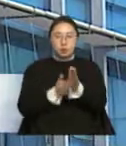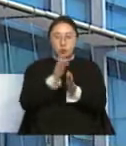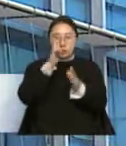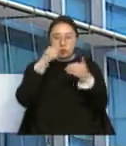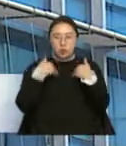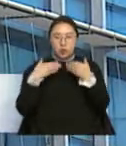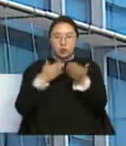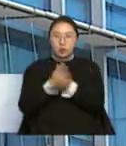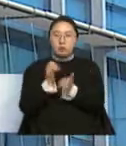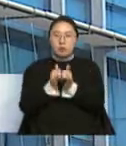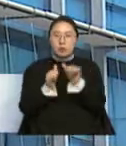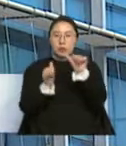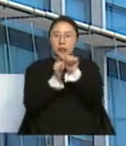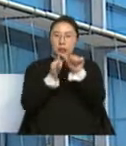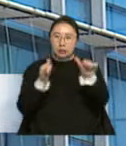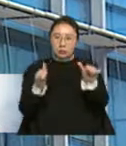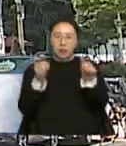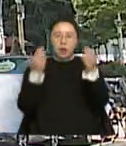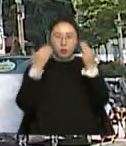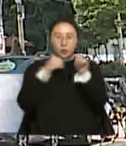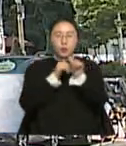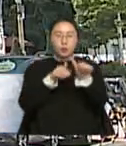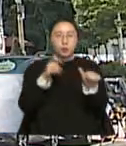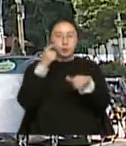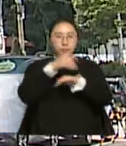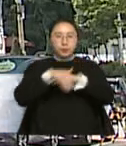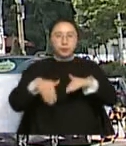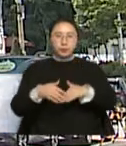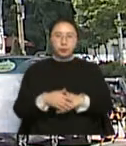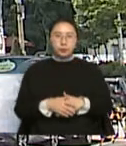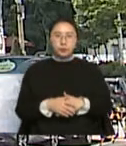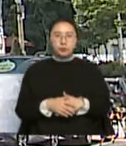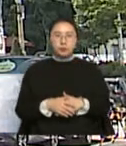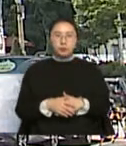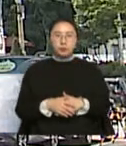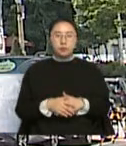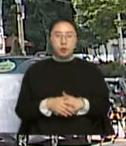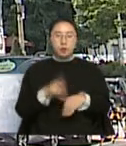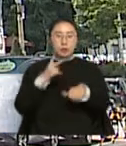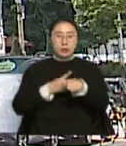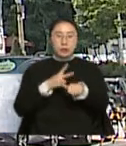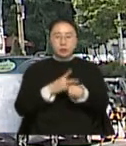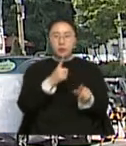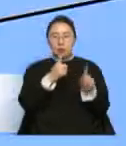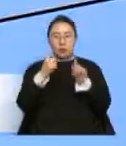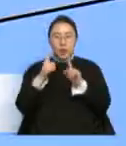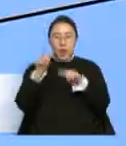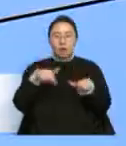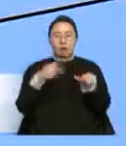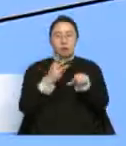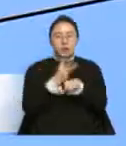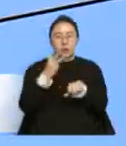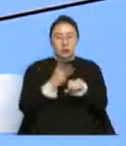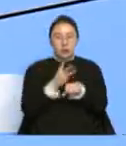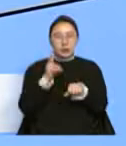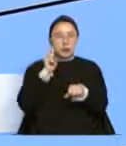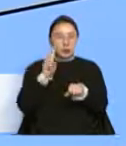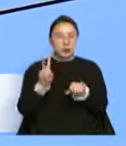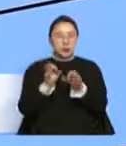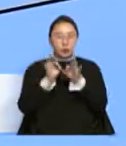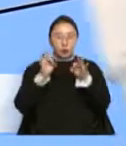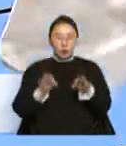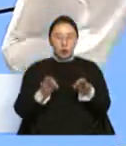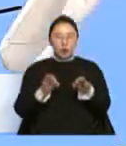확보한 it 전문강사 5명이 학교에 파견될 예정입니다 이들은 교사를 대상으로 하루 3시간씩 이틀간